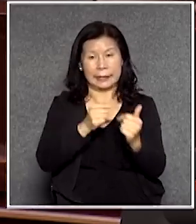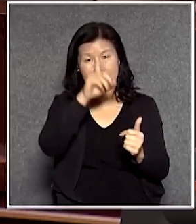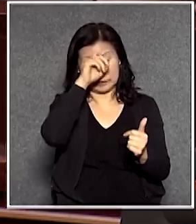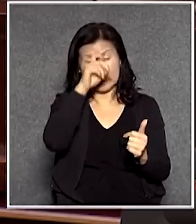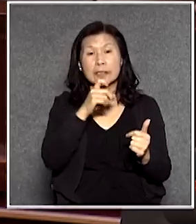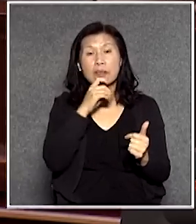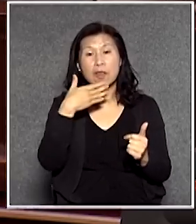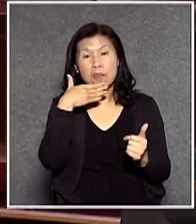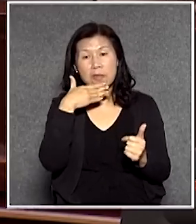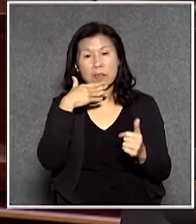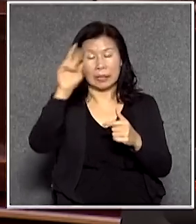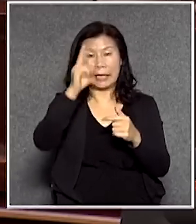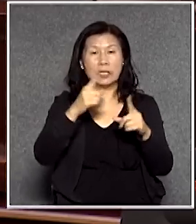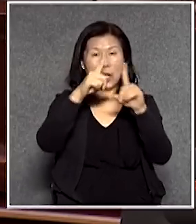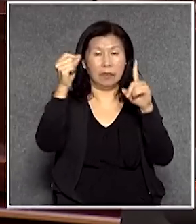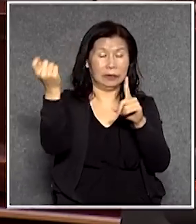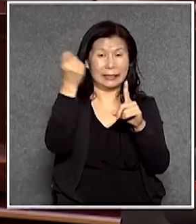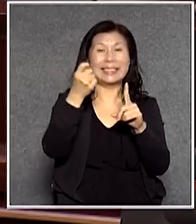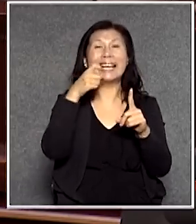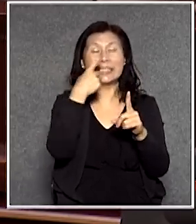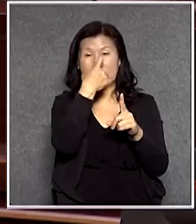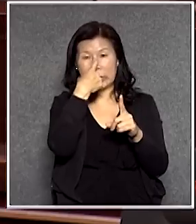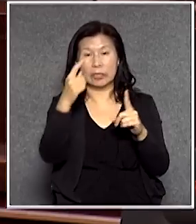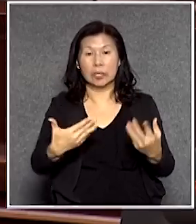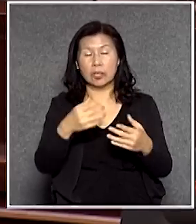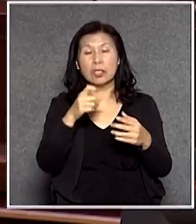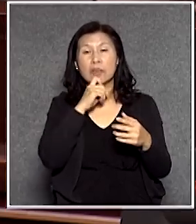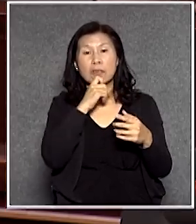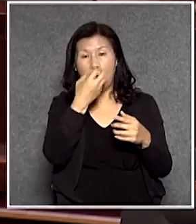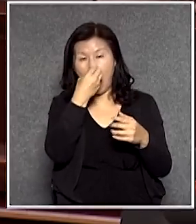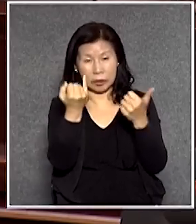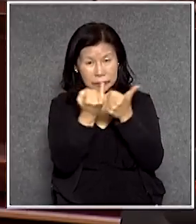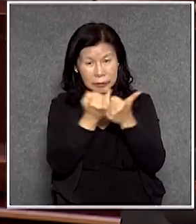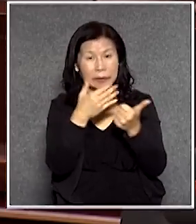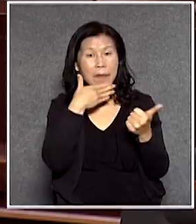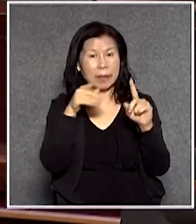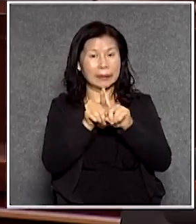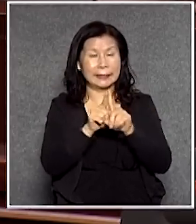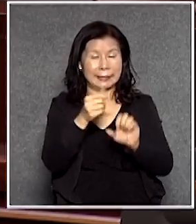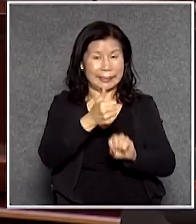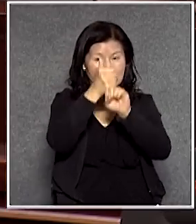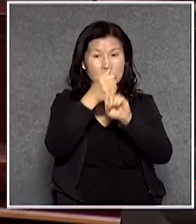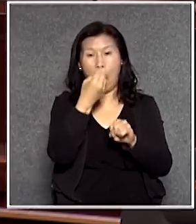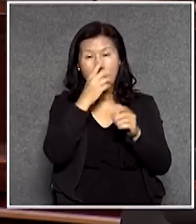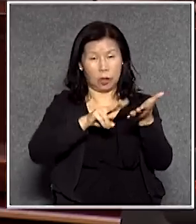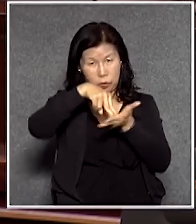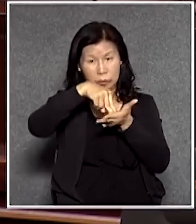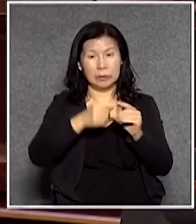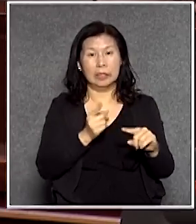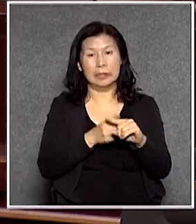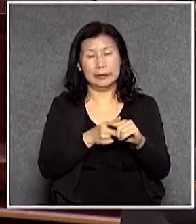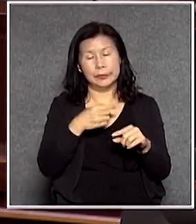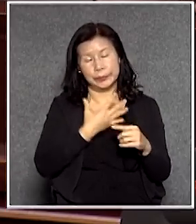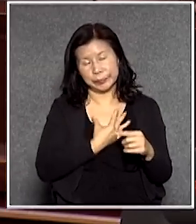年經常揮動港英龍獅旗，對香港有學生和年輕人表示支持港獨，我十分痛